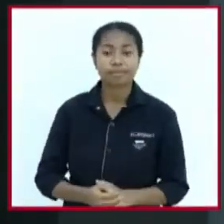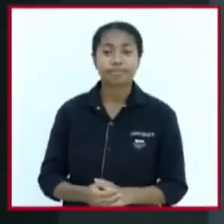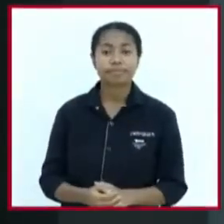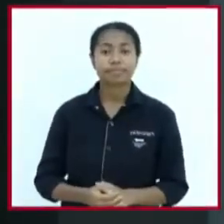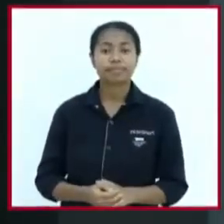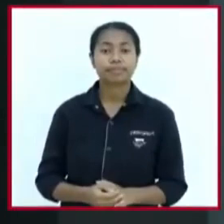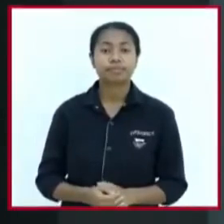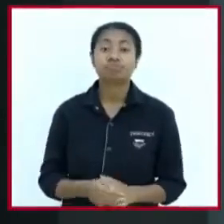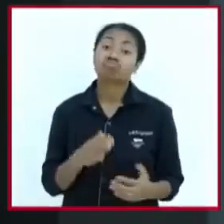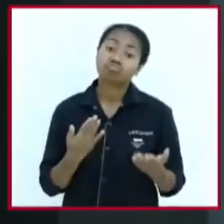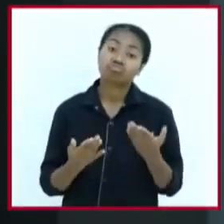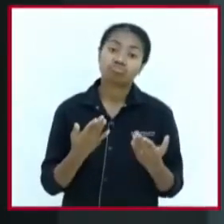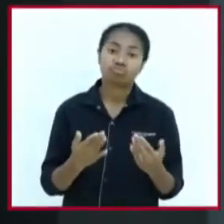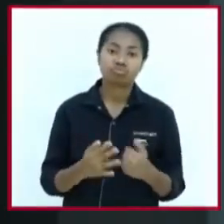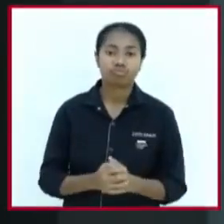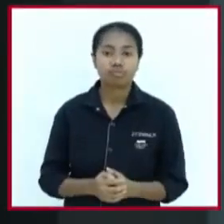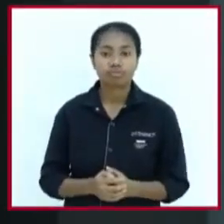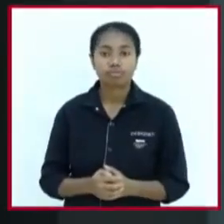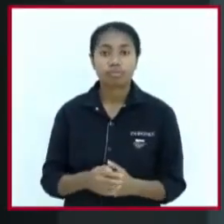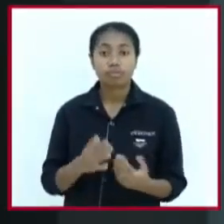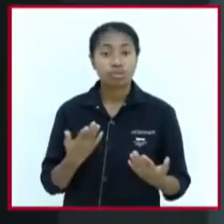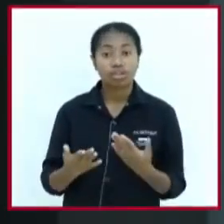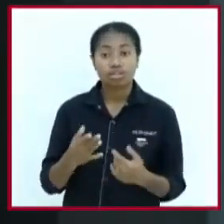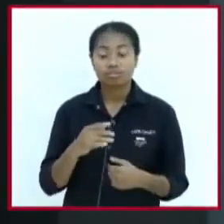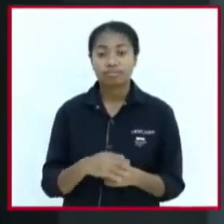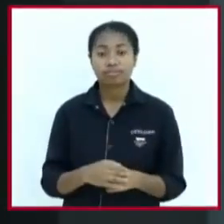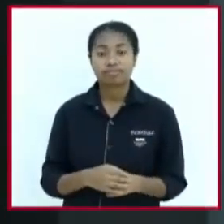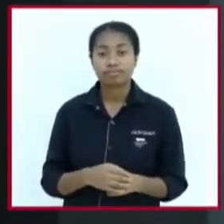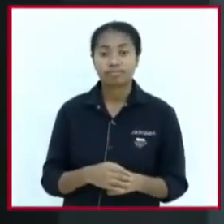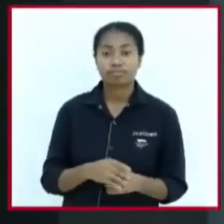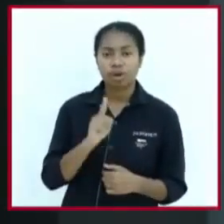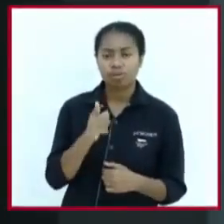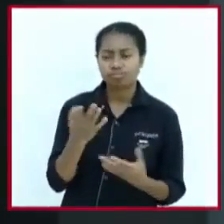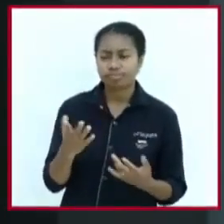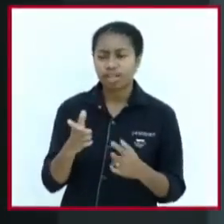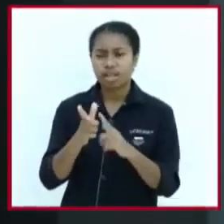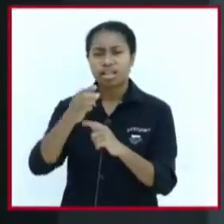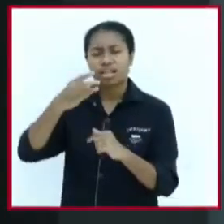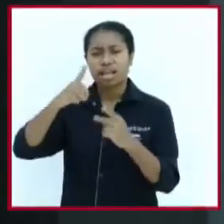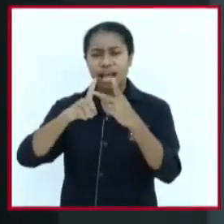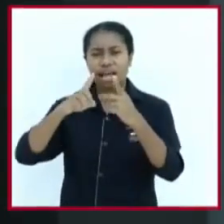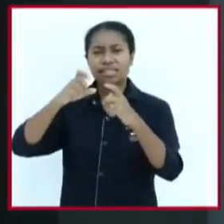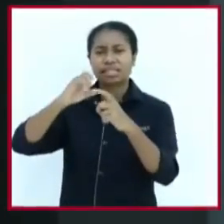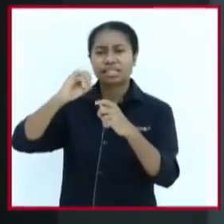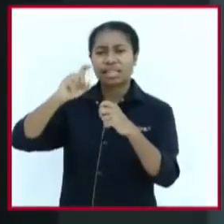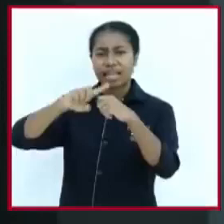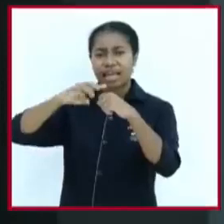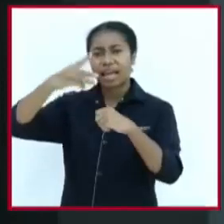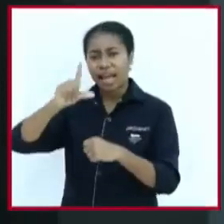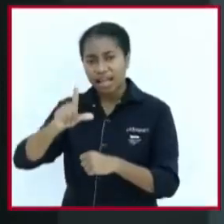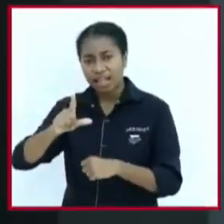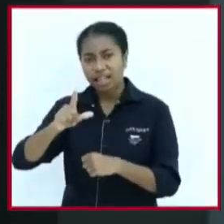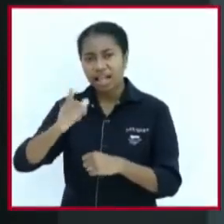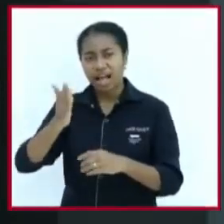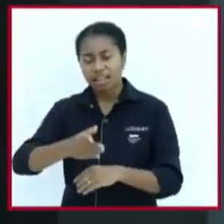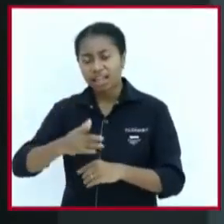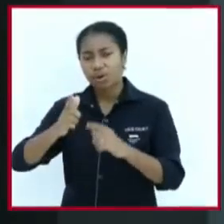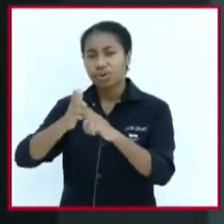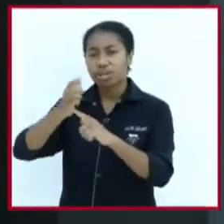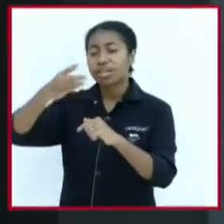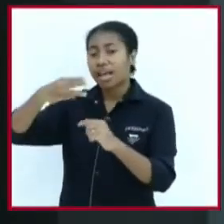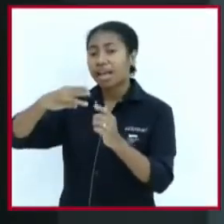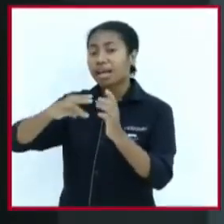Hai mungkin Hai kalau banding gesskin Yeremia Yesaya Hai